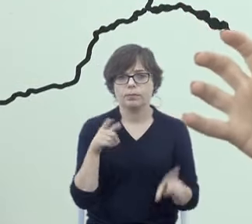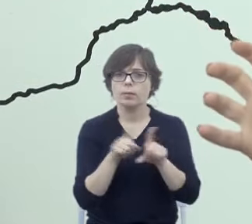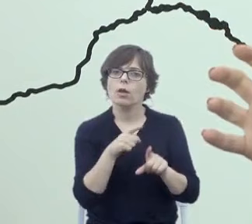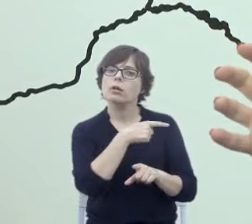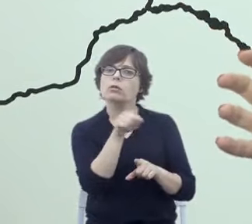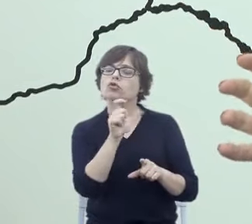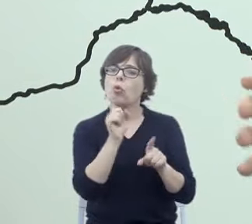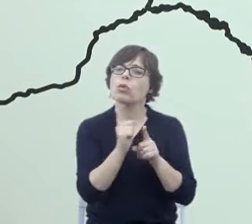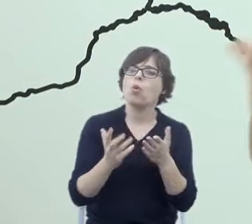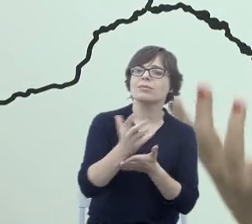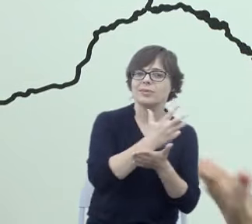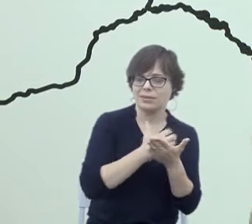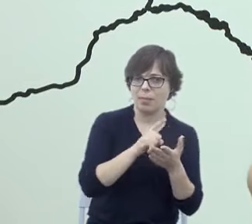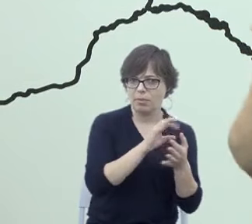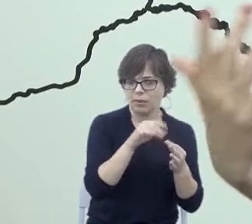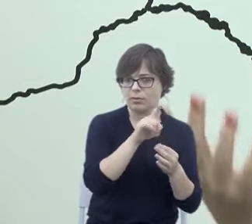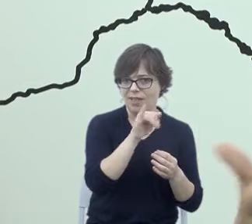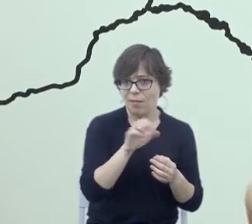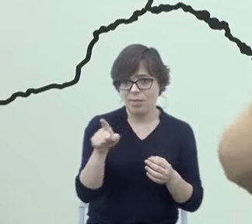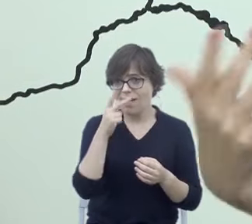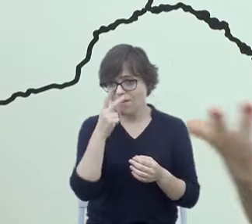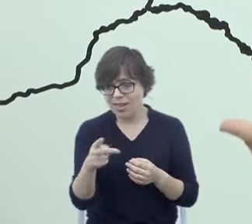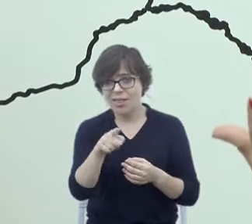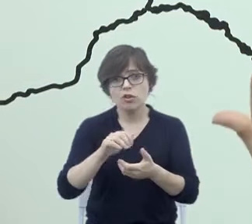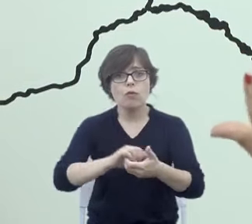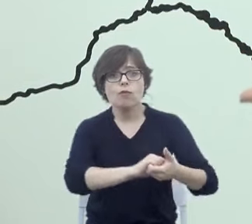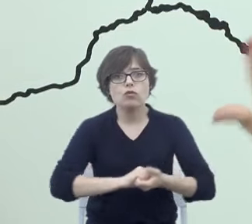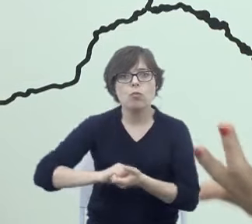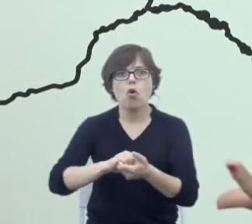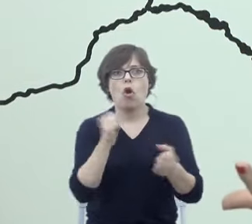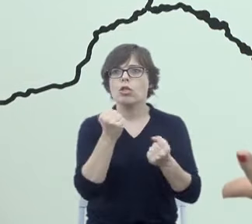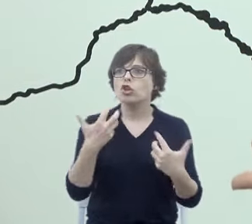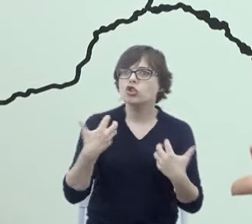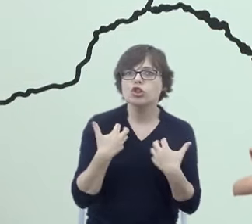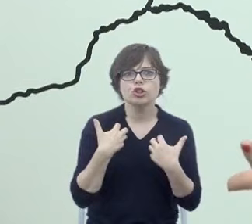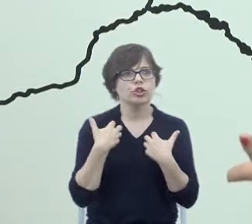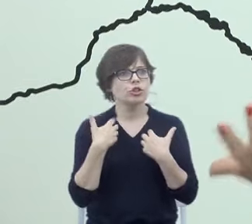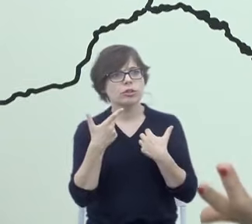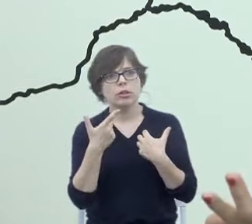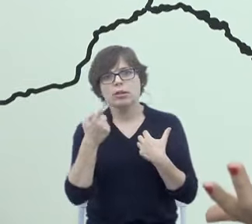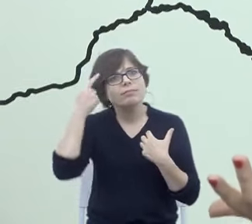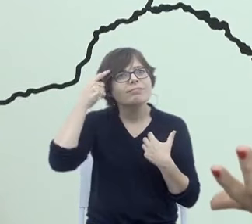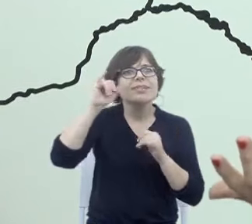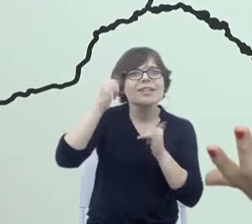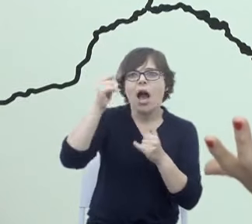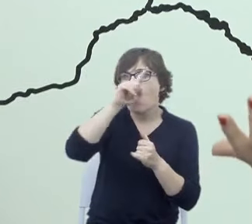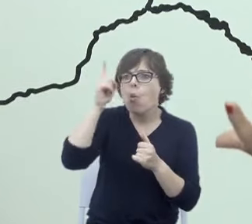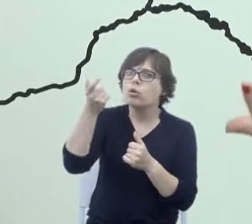zebraliście wokół Jedwabnego, tam widać, prawda, jak ta wspólnota w ogóle żyje tym, jak oni wymyślają, żeby tych ludzi wyciągnąć.